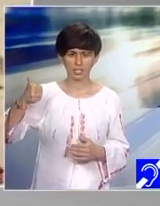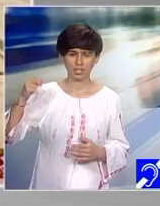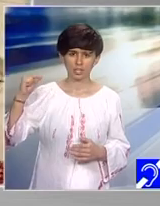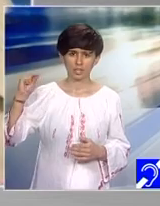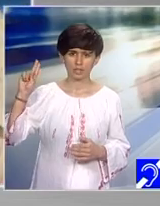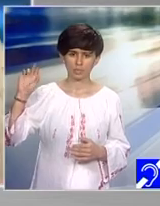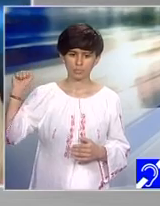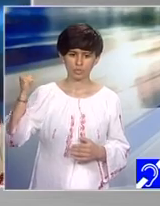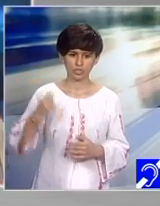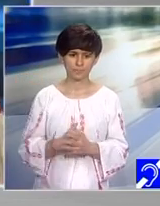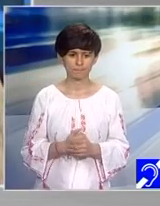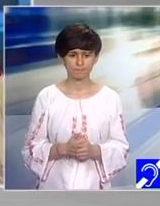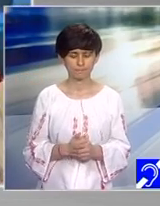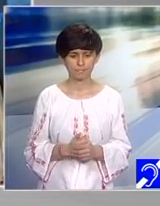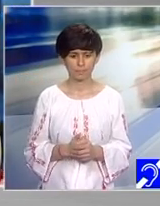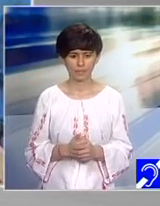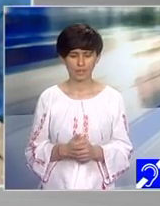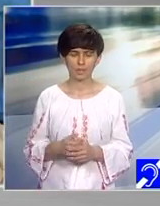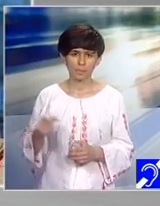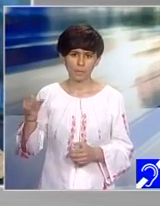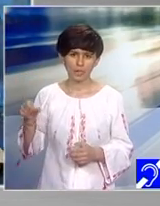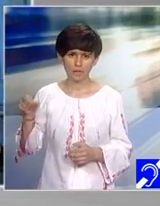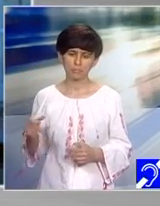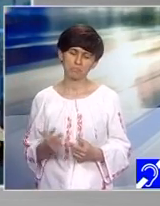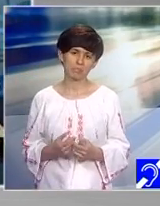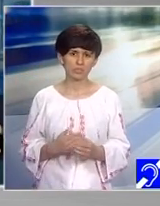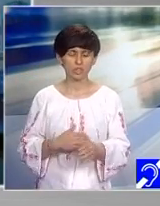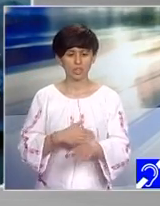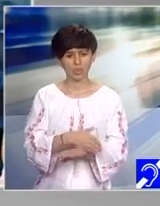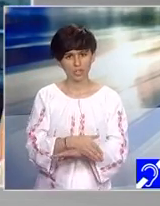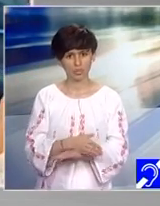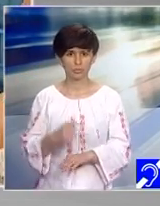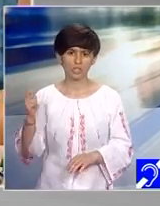țara Lăpușului. Între specialiști o includ în țara Lăpușului, alții zic că este o zonă